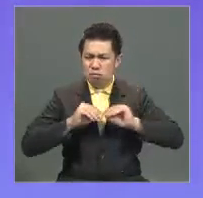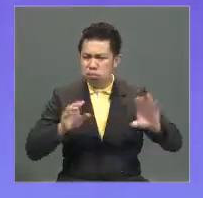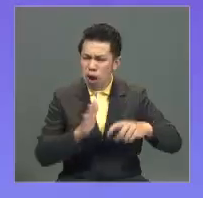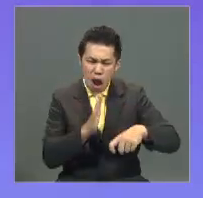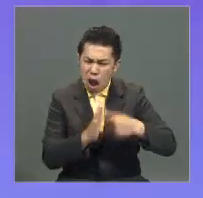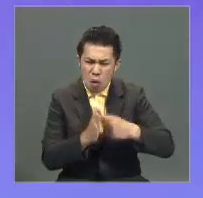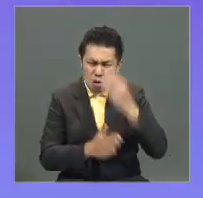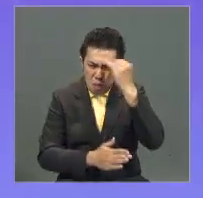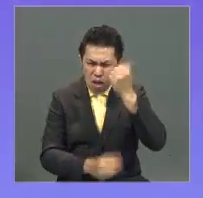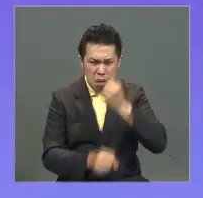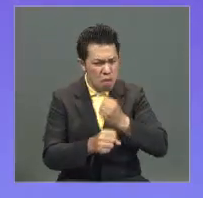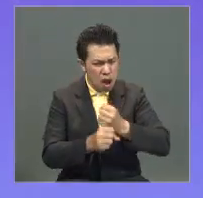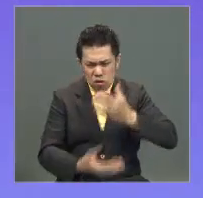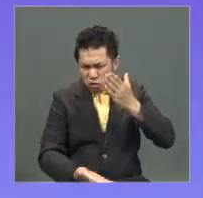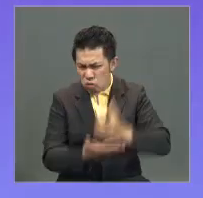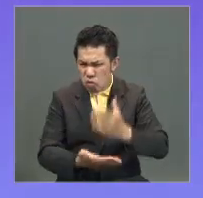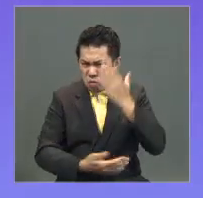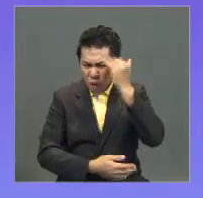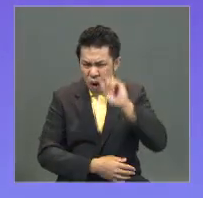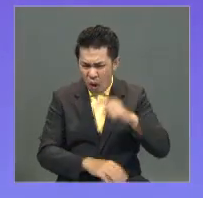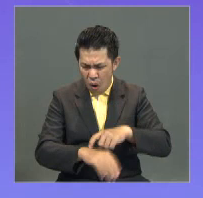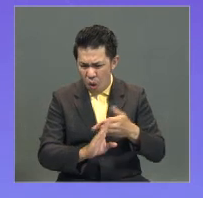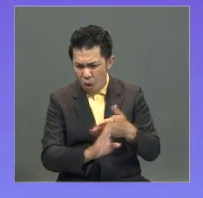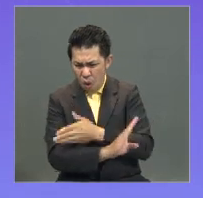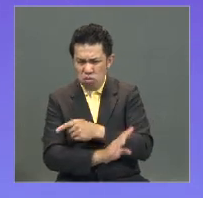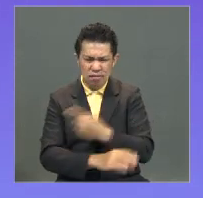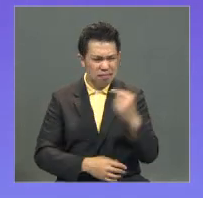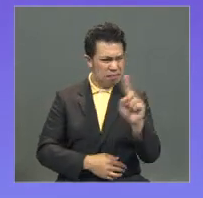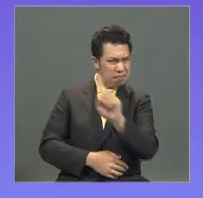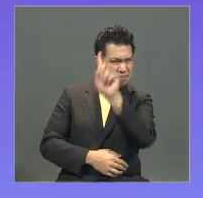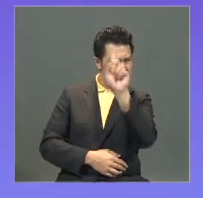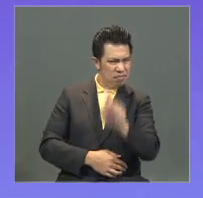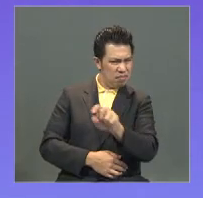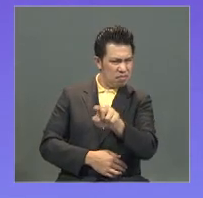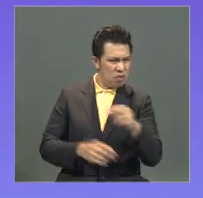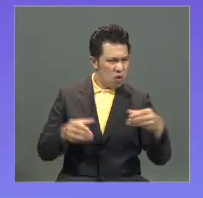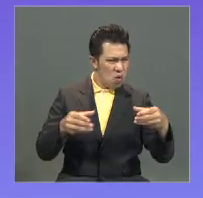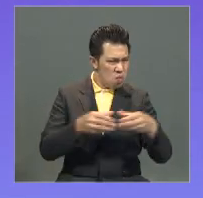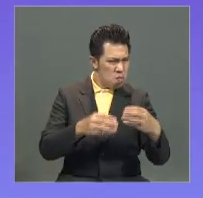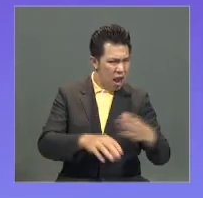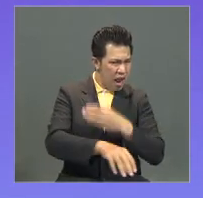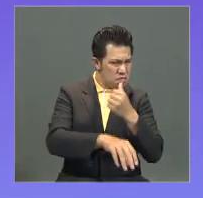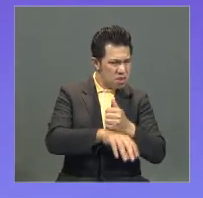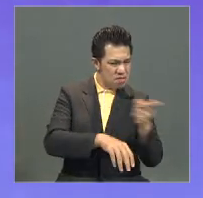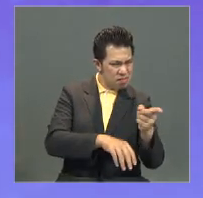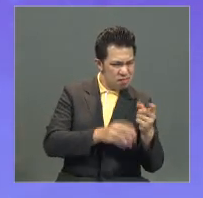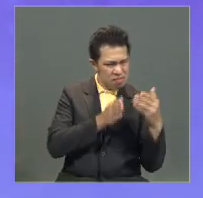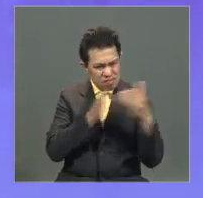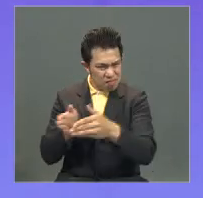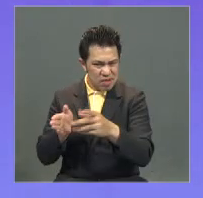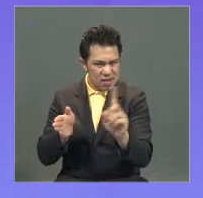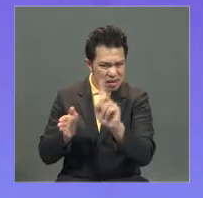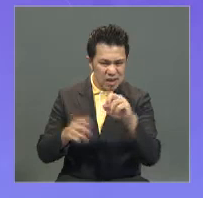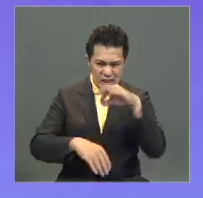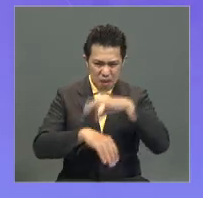จสาเหตุของการยุติบทบาททางการเมืองเพราะก่อนหน้านี้มีการตั้งคำถามอยู่เหมือนกันว่าเอ๊ะถูกกดดันจากภาคการเมืองหรือเปล่าจะมี